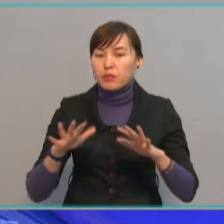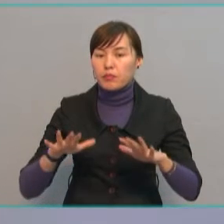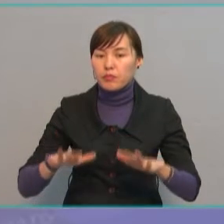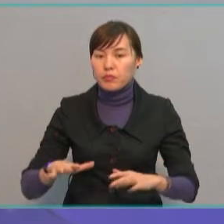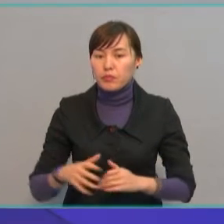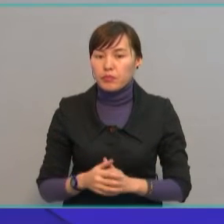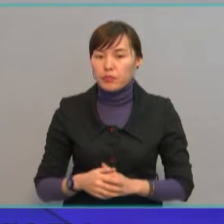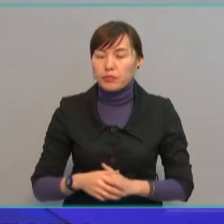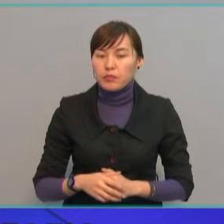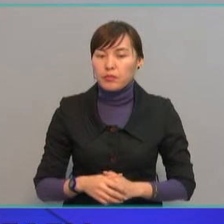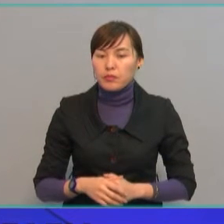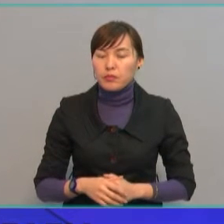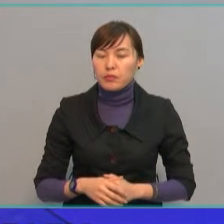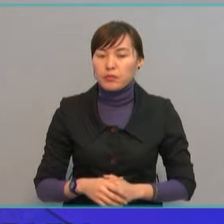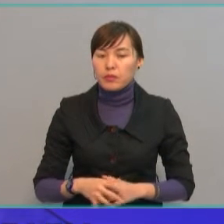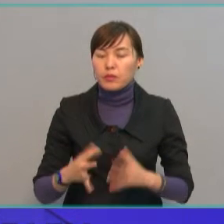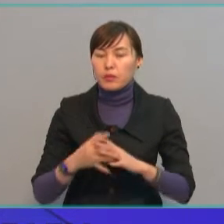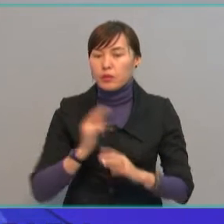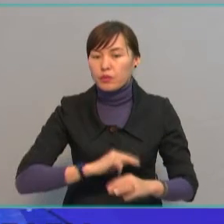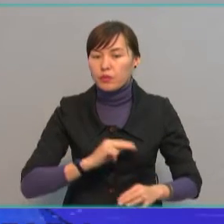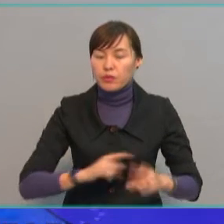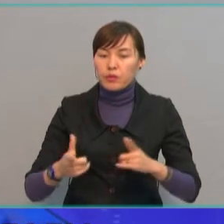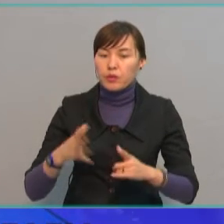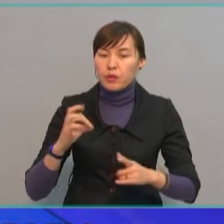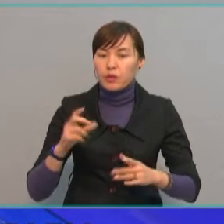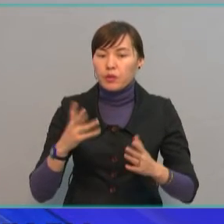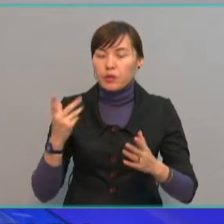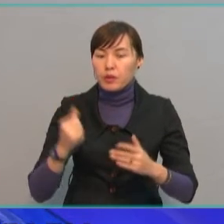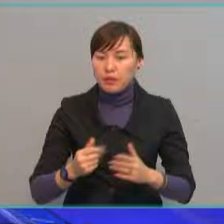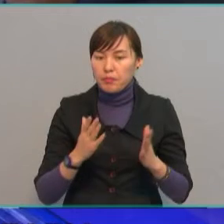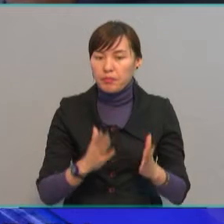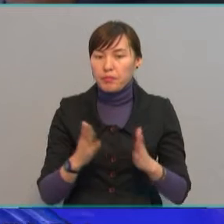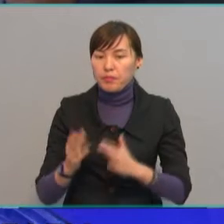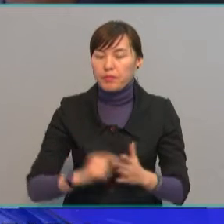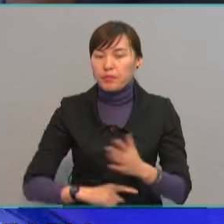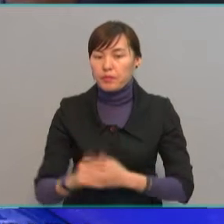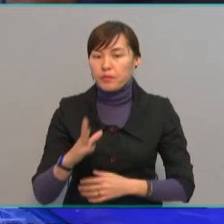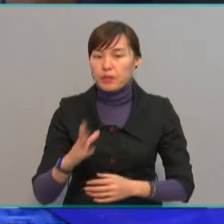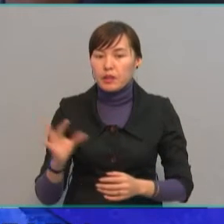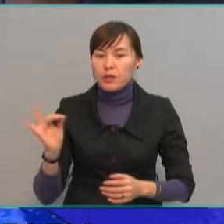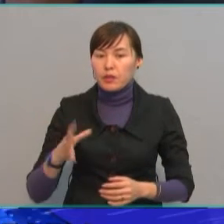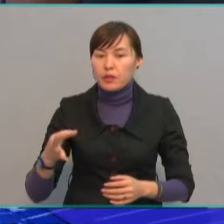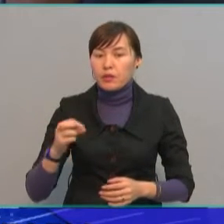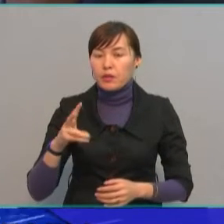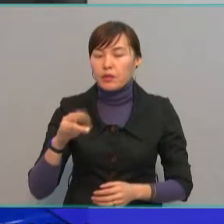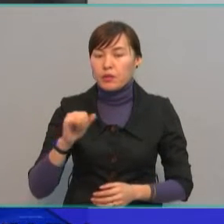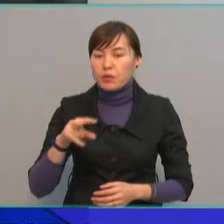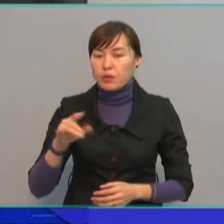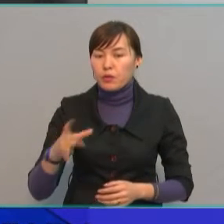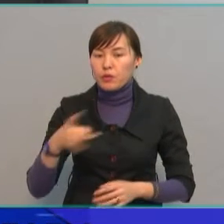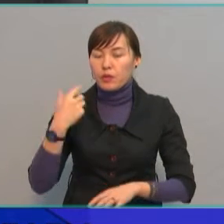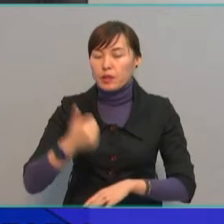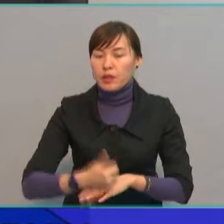жерлерде ауыл шаруашылық жөндеу керек. Әлеуметтік нысандардың бәрін жөндеп кірісіңіздер. Сондай-ақ Өмірзақ Естайұлы